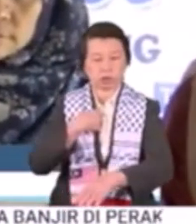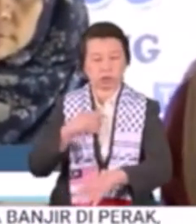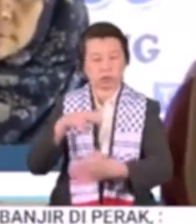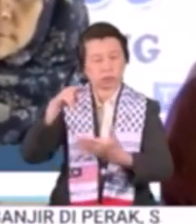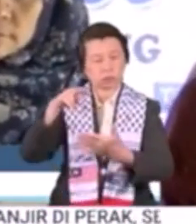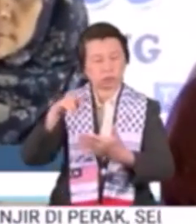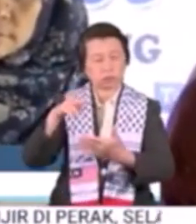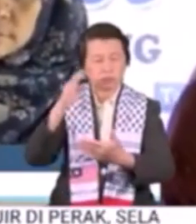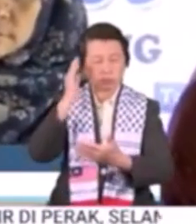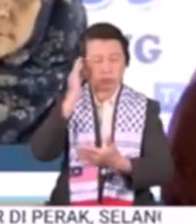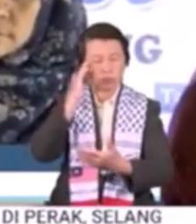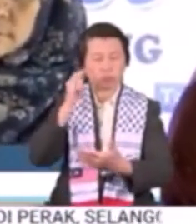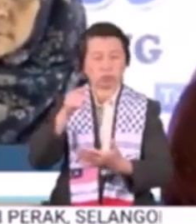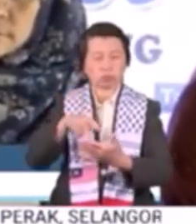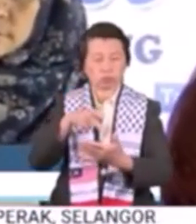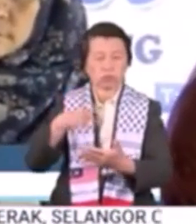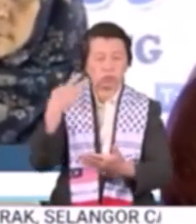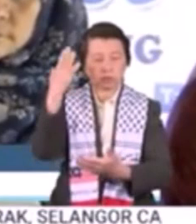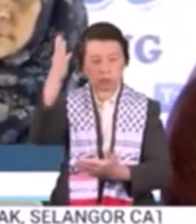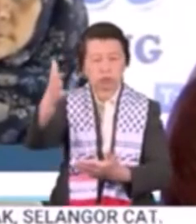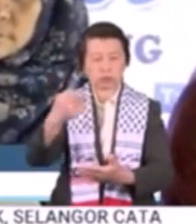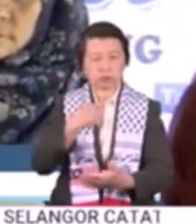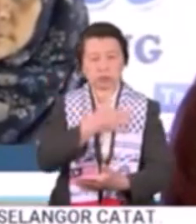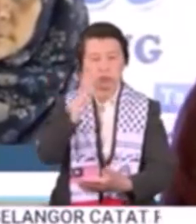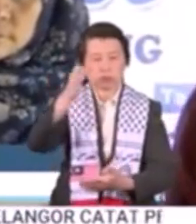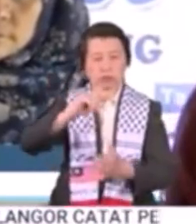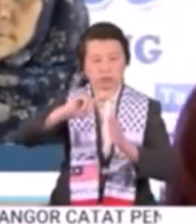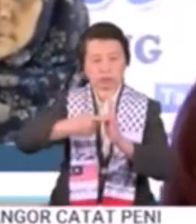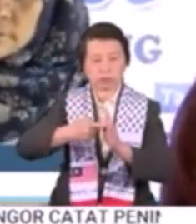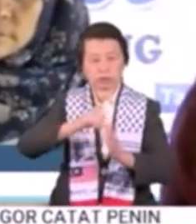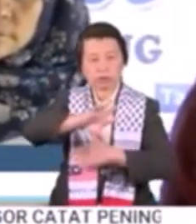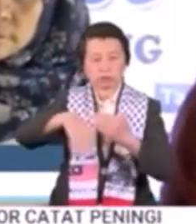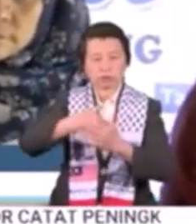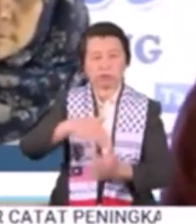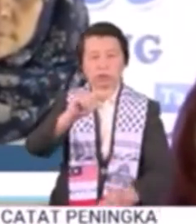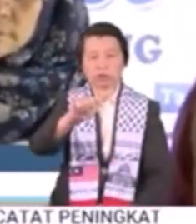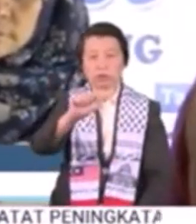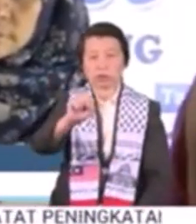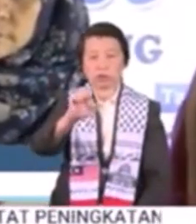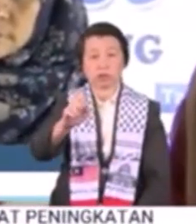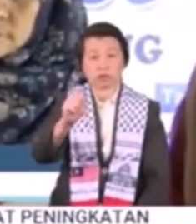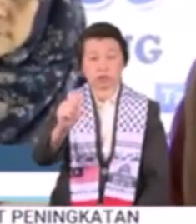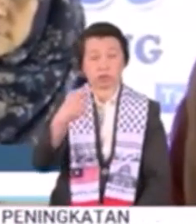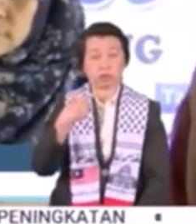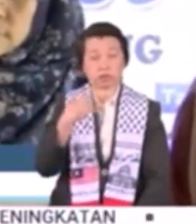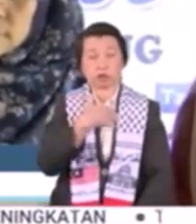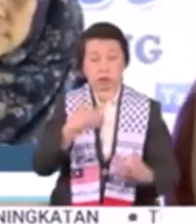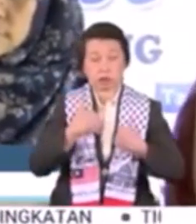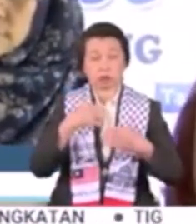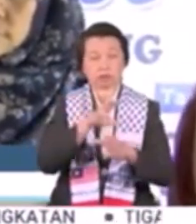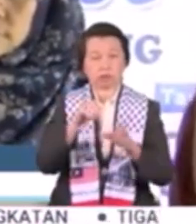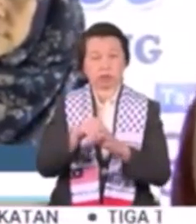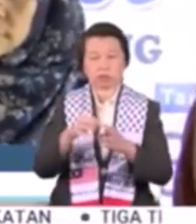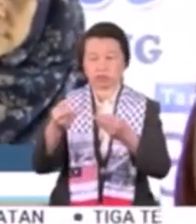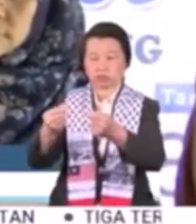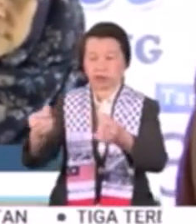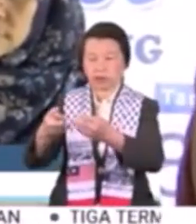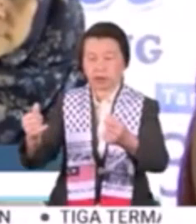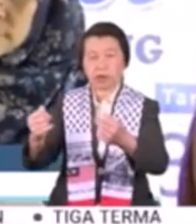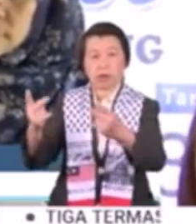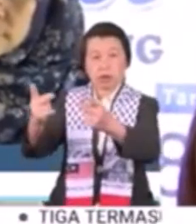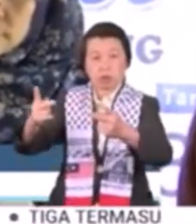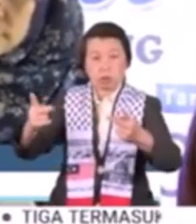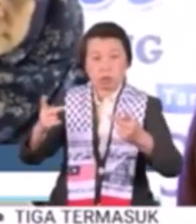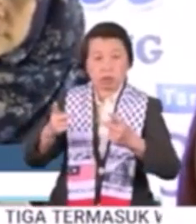ini dan kita akan menggerakkan kesemua aset yang kita ada termasuk beberapa tanah kolam